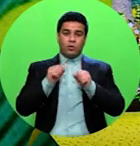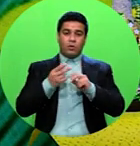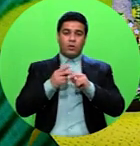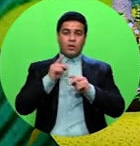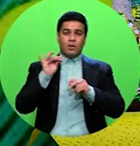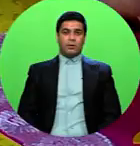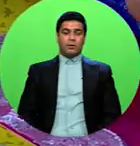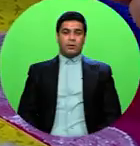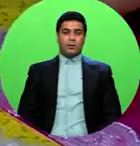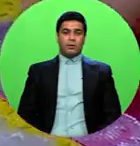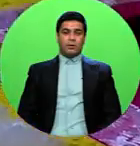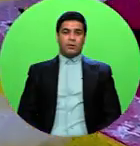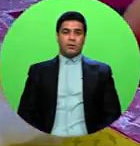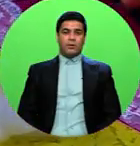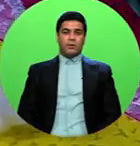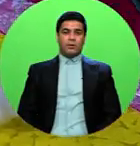ткани.